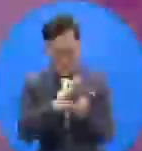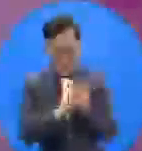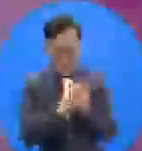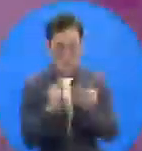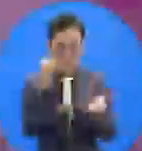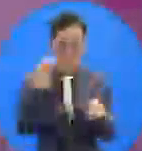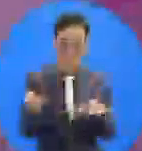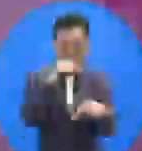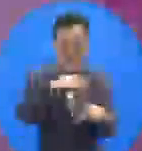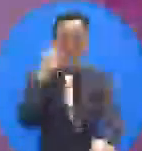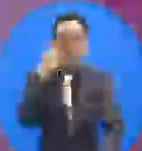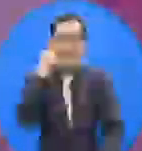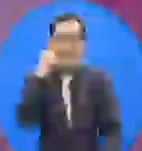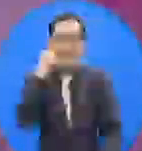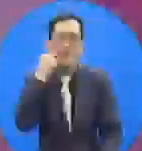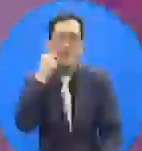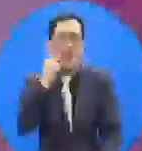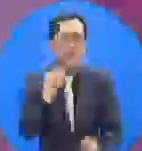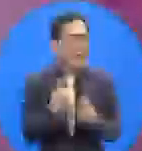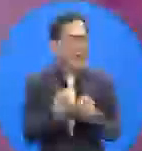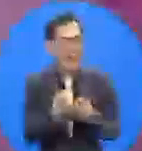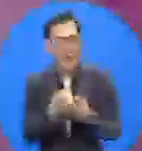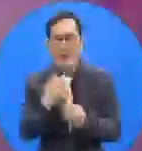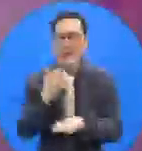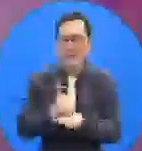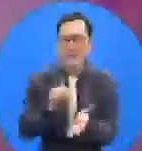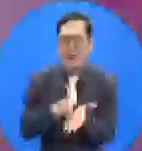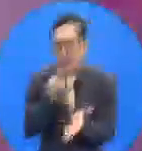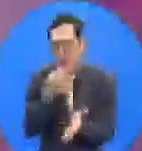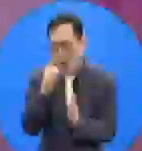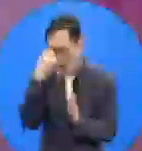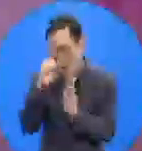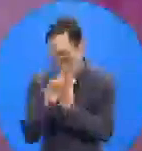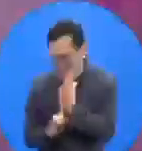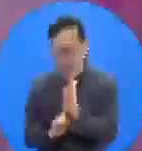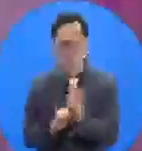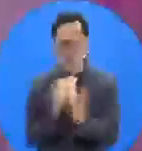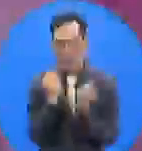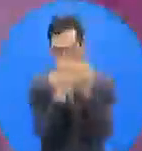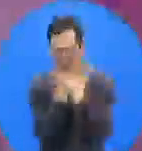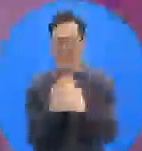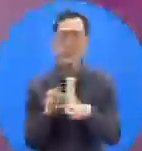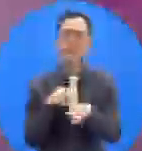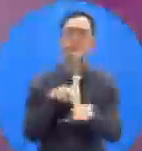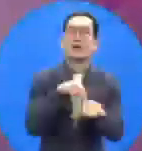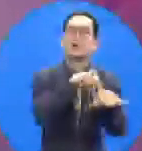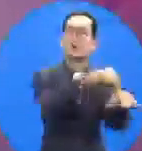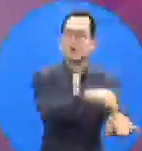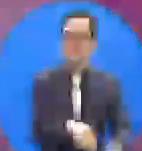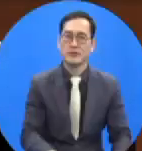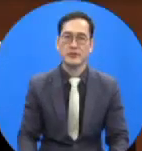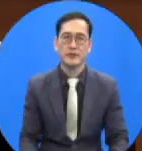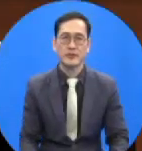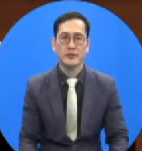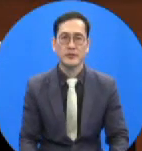정부 당국에서는요. 이런 사람들 다 일벌백계 하겠다라고 밝혔습니다. 이야기 한번 들어보시죠.